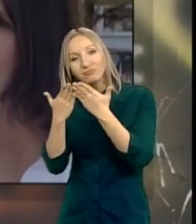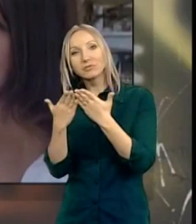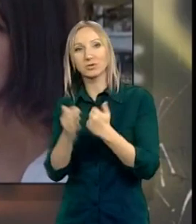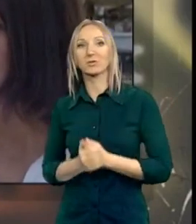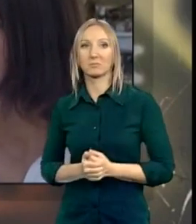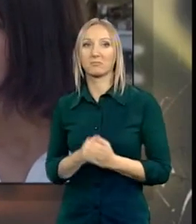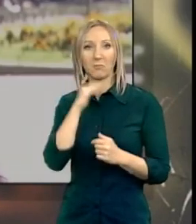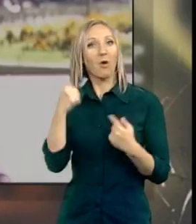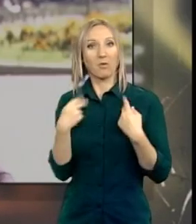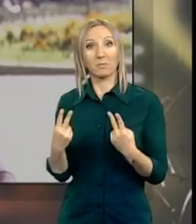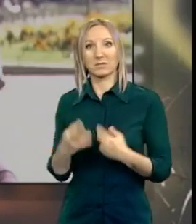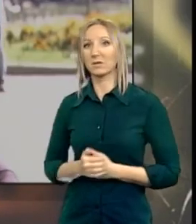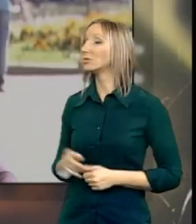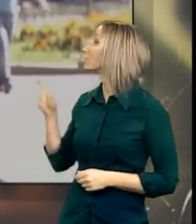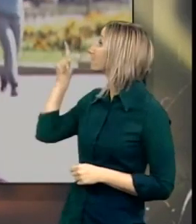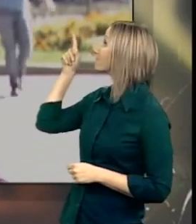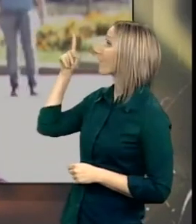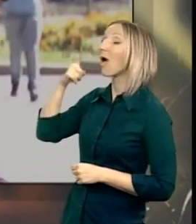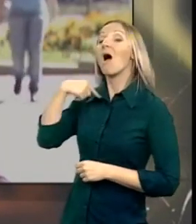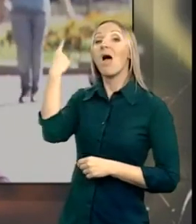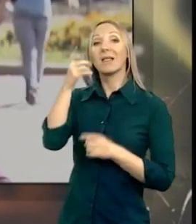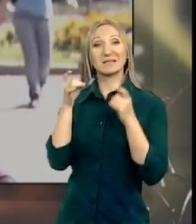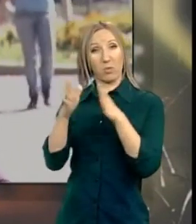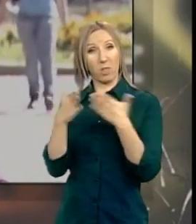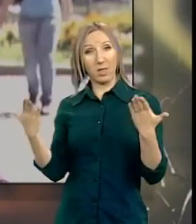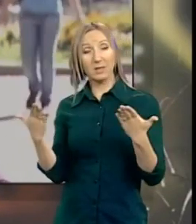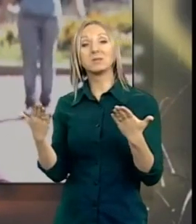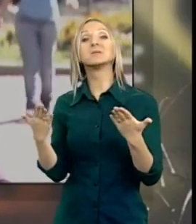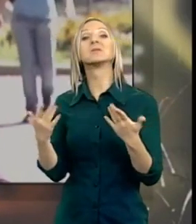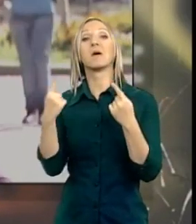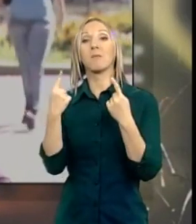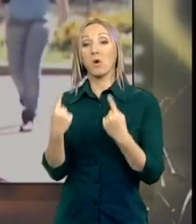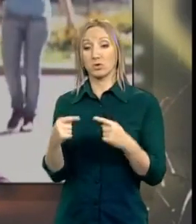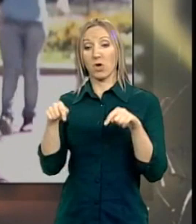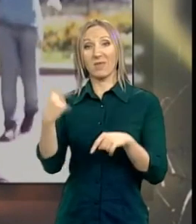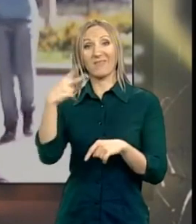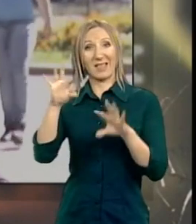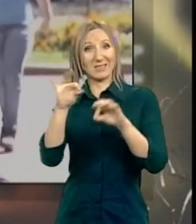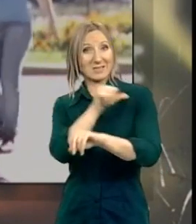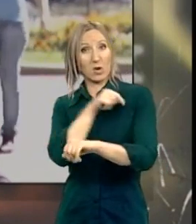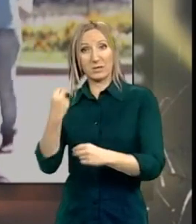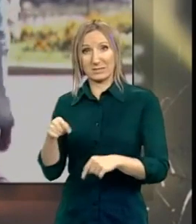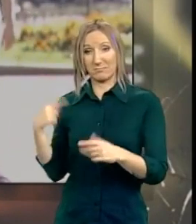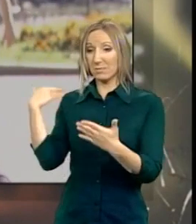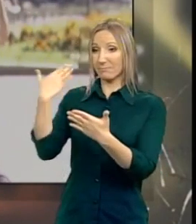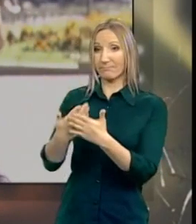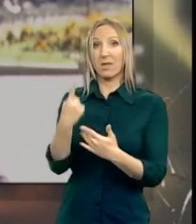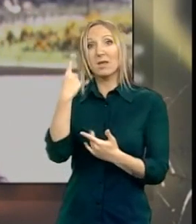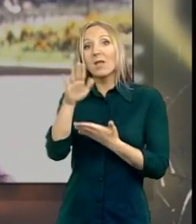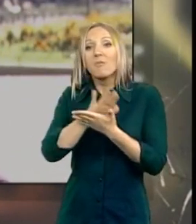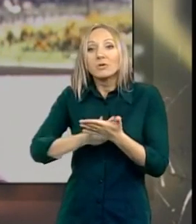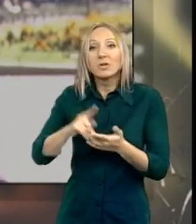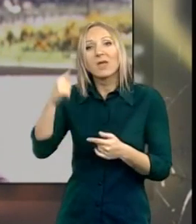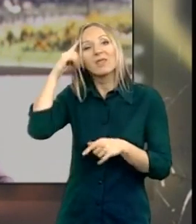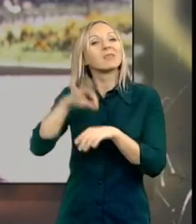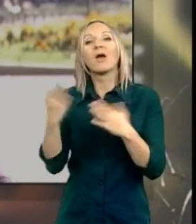eto. Lice ulice u Srbiji postoji od 2010. godine. Jedan od pokretača cele ideje